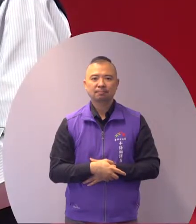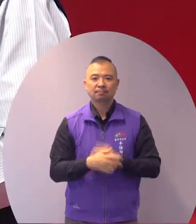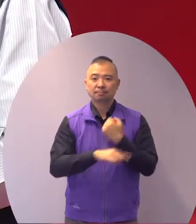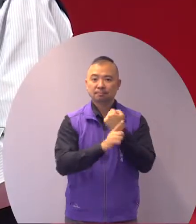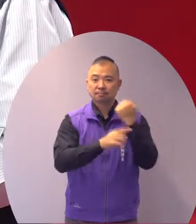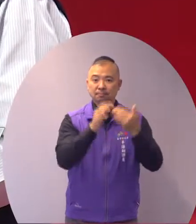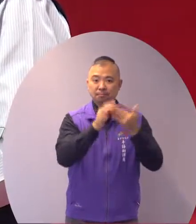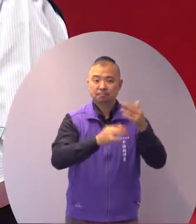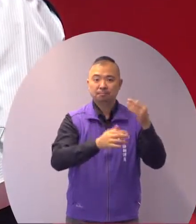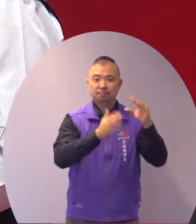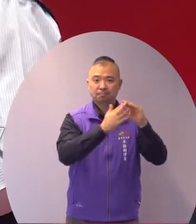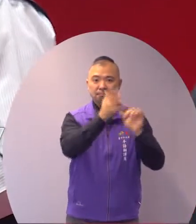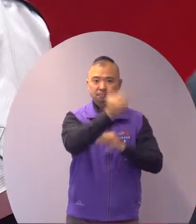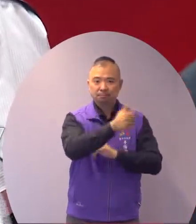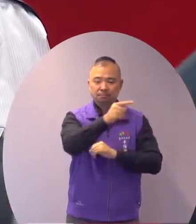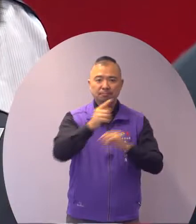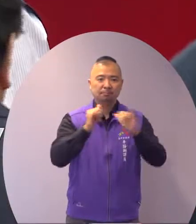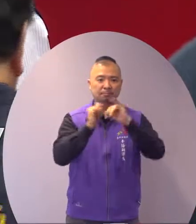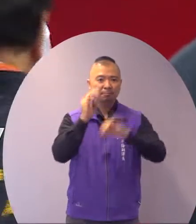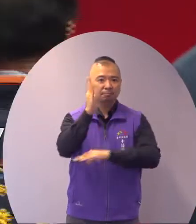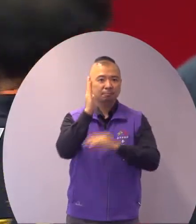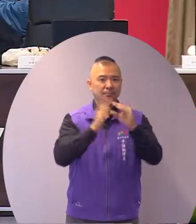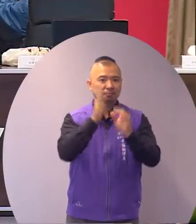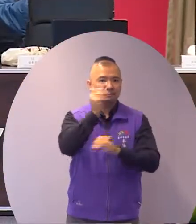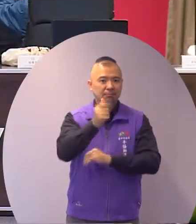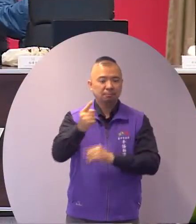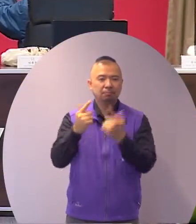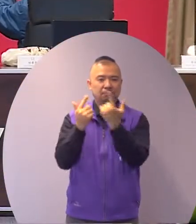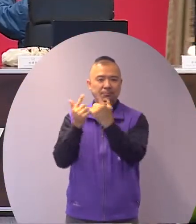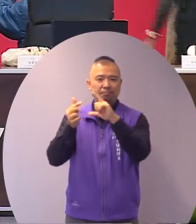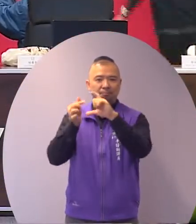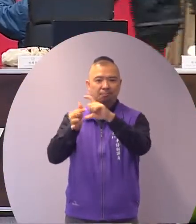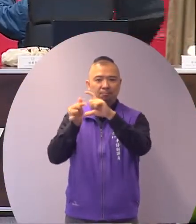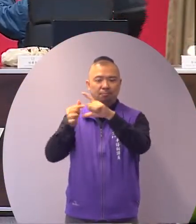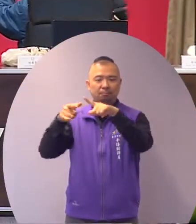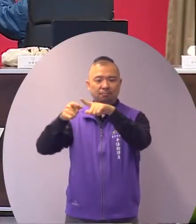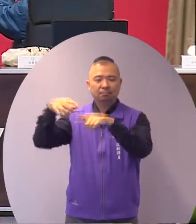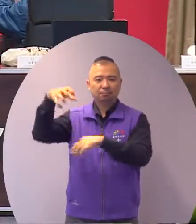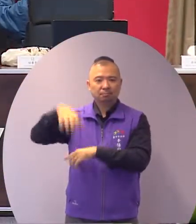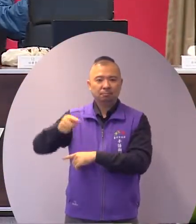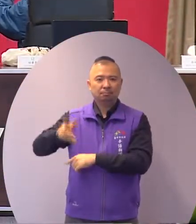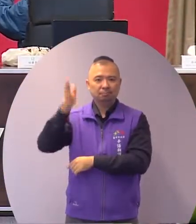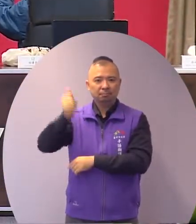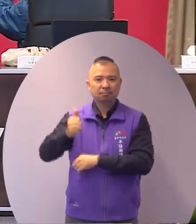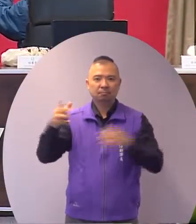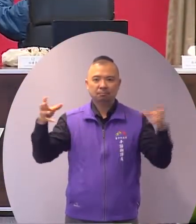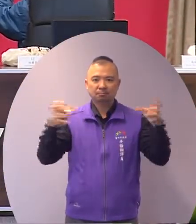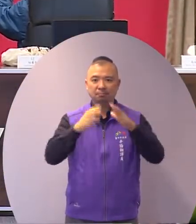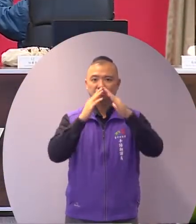法制局局长及民政局局长及北区区公所区长一同上台与市长合影。